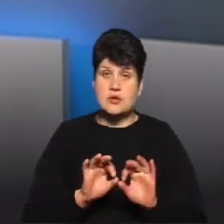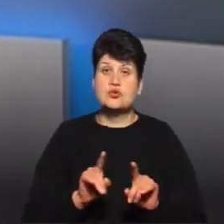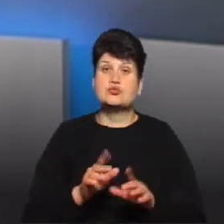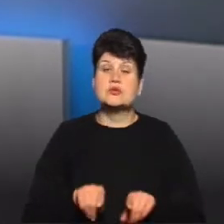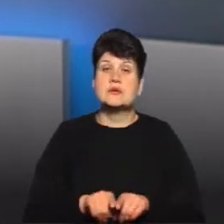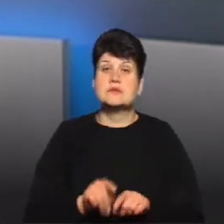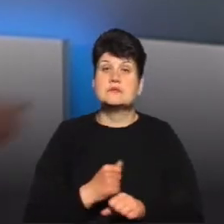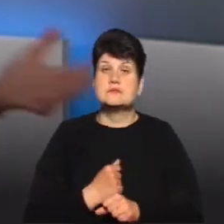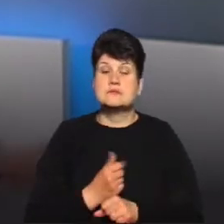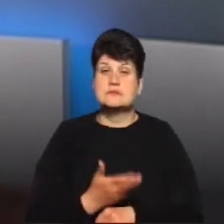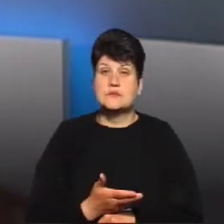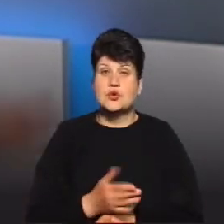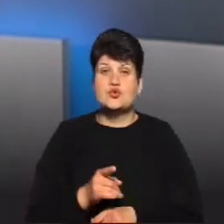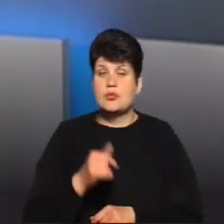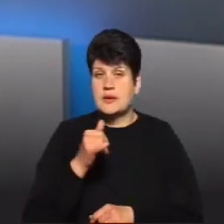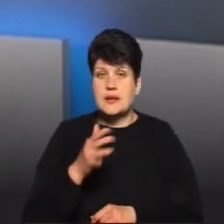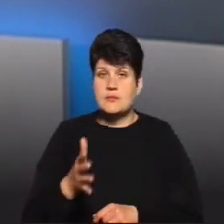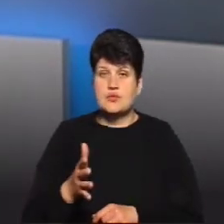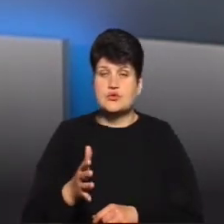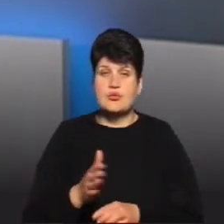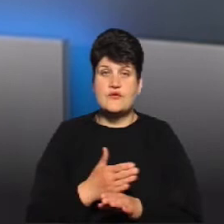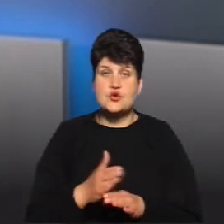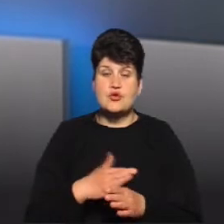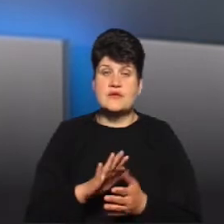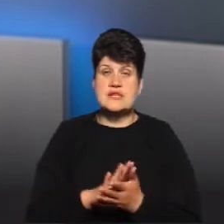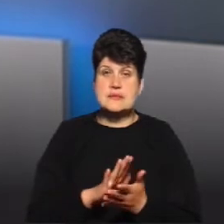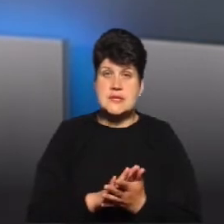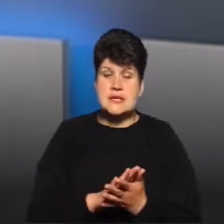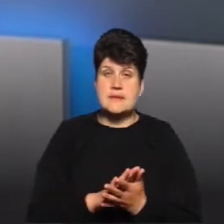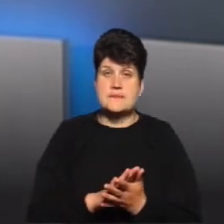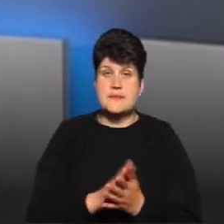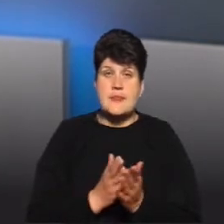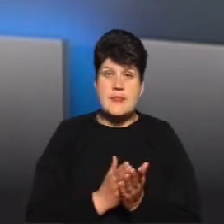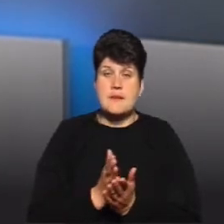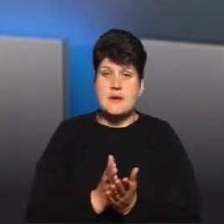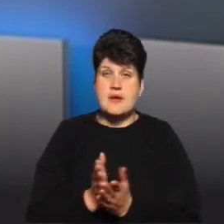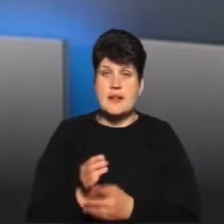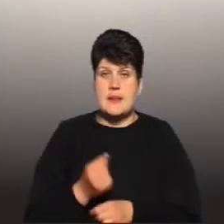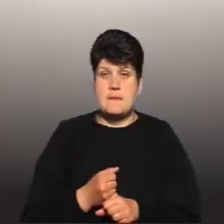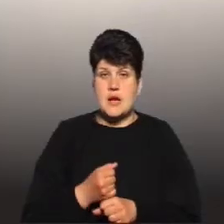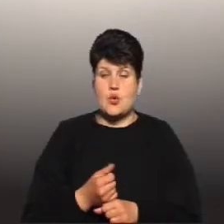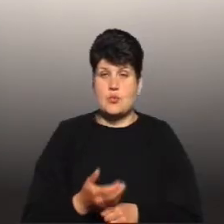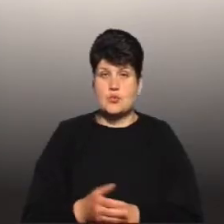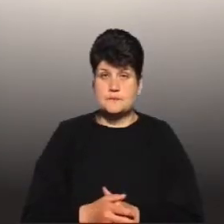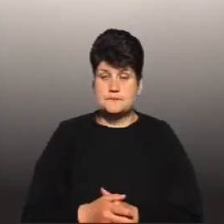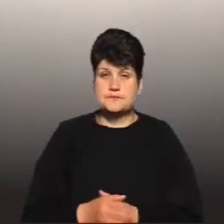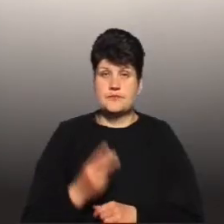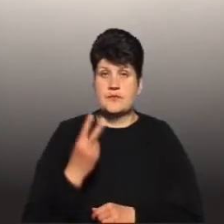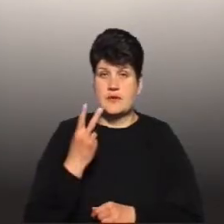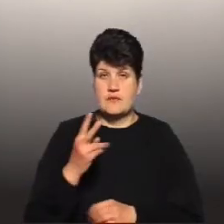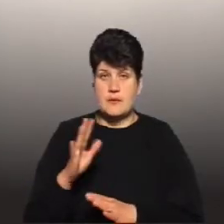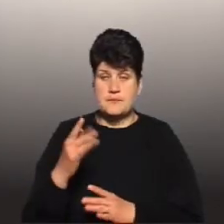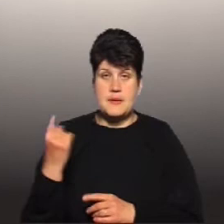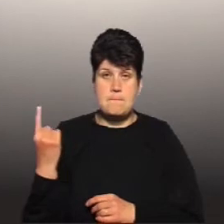чому ми не можемо врешті відсортоване сміття направляти на переробку? Тут є два моменти. Перше